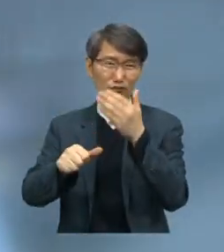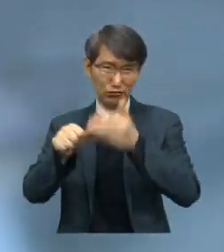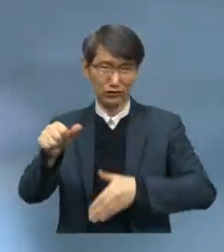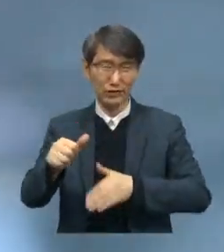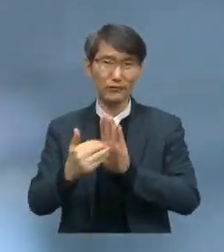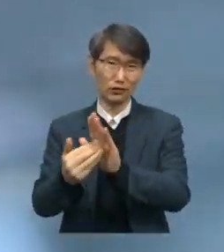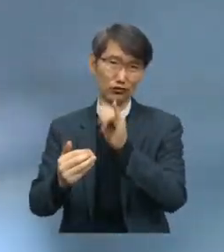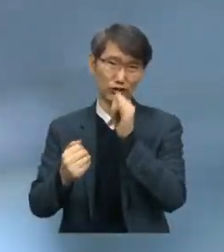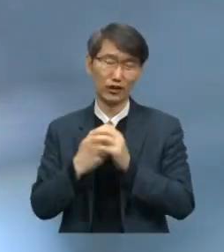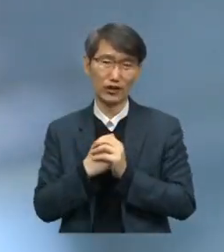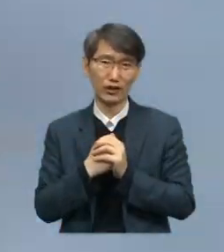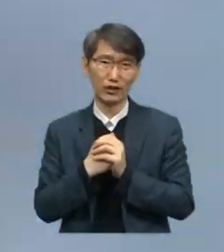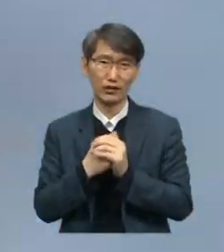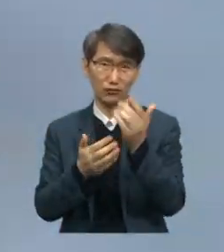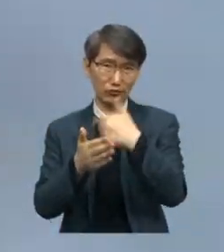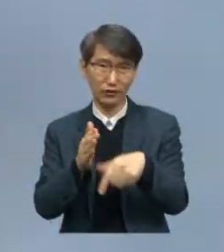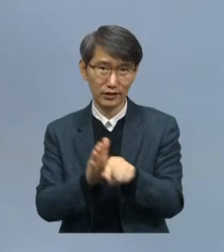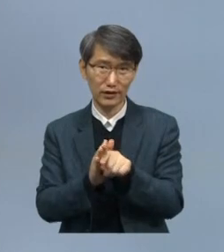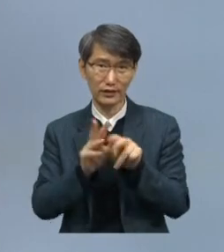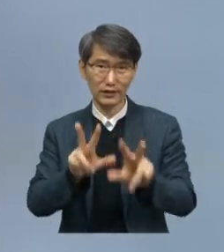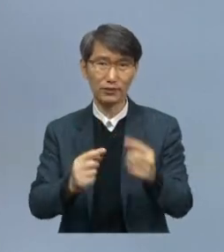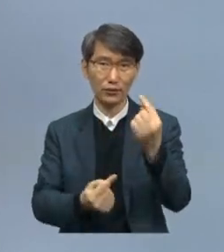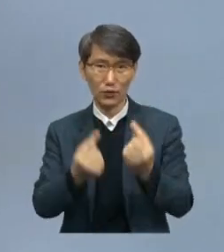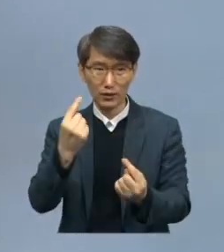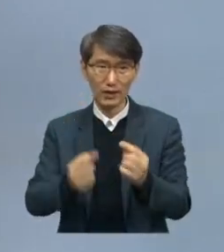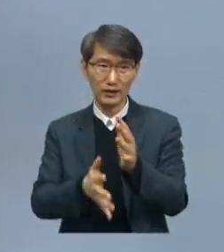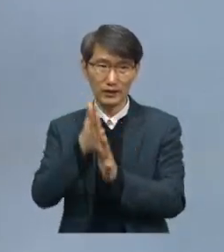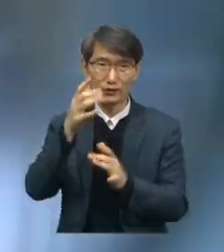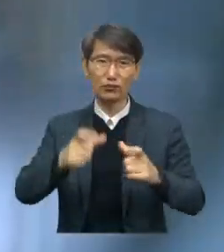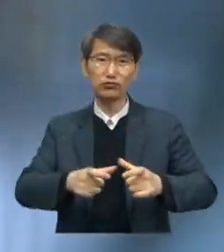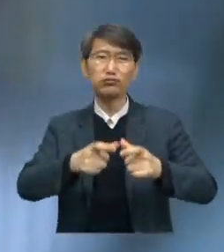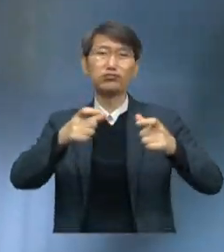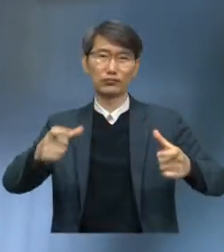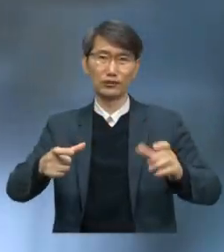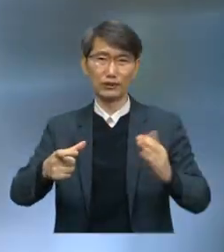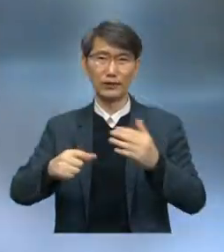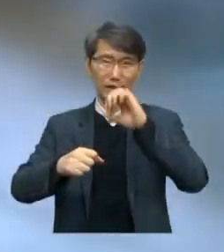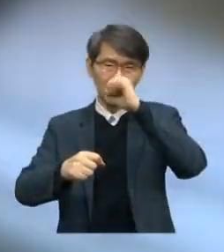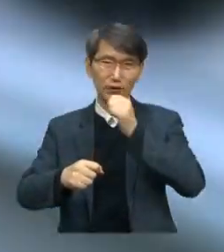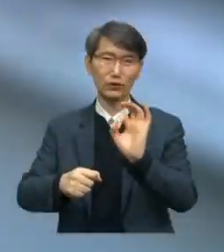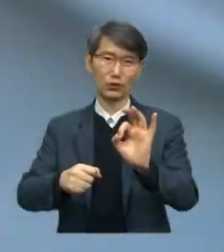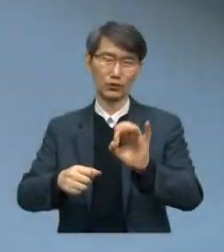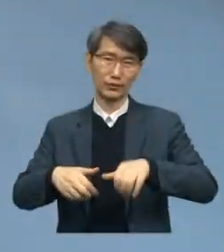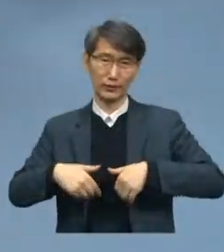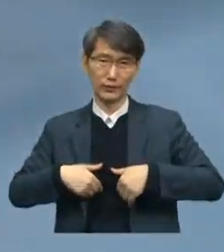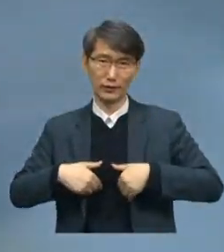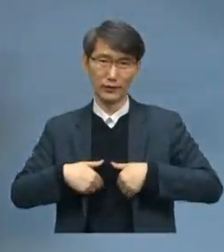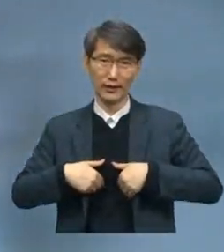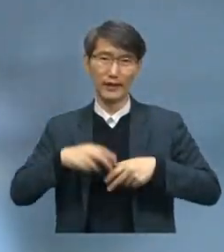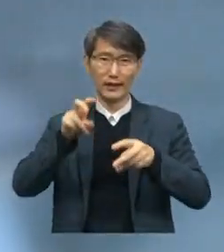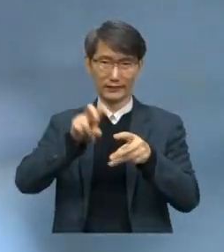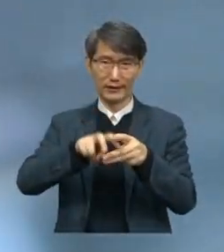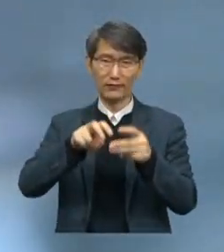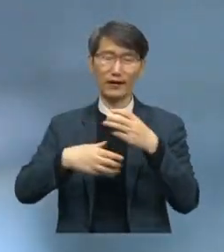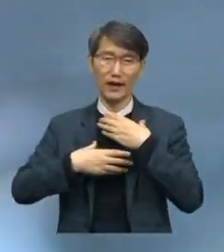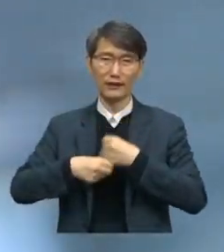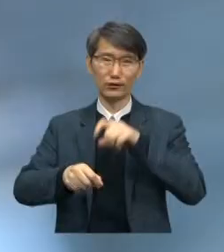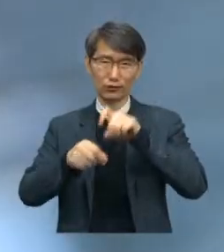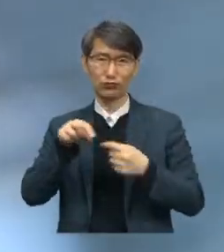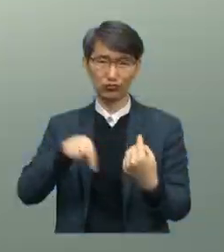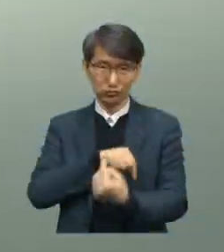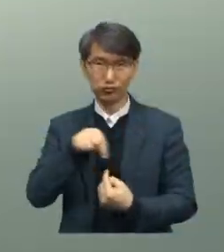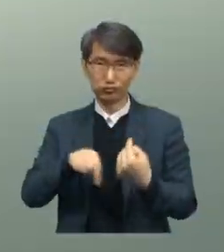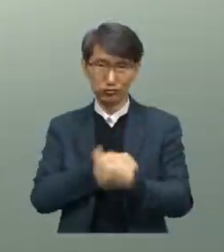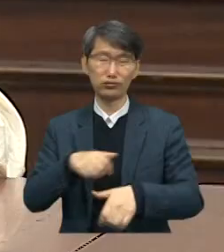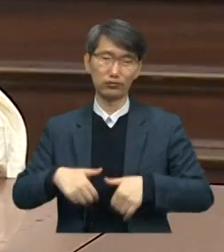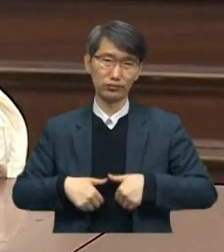있기 때문입니다. 이를 위해서는 지금보다 시설의 규모도 키우고 재정 여건에 상관없이 센터가 안정적으로